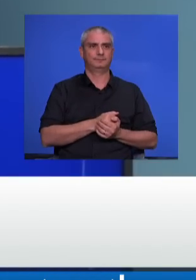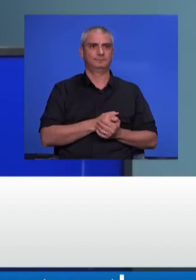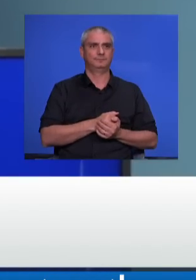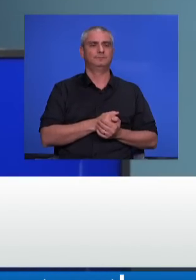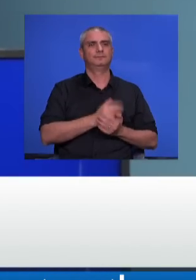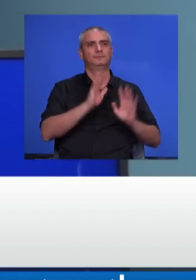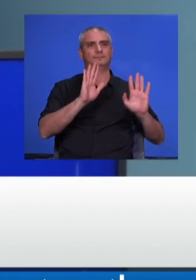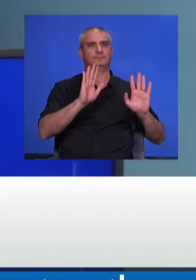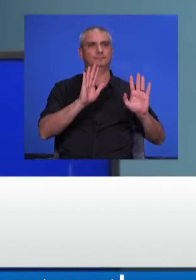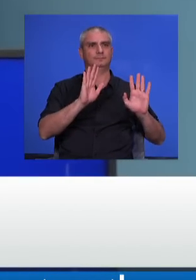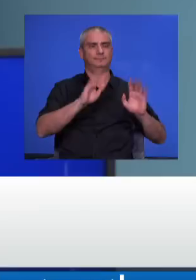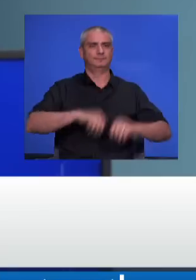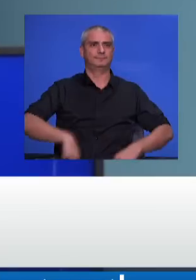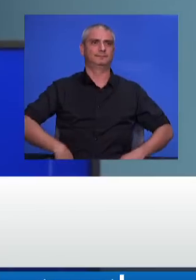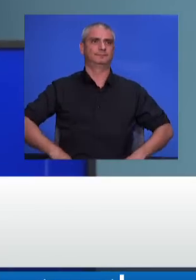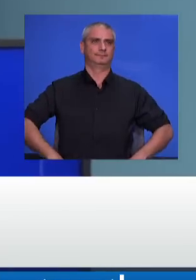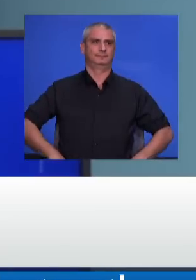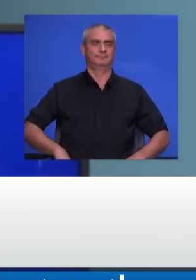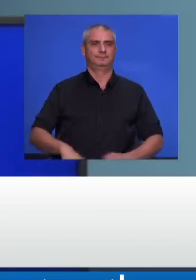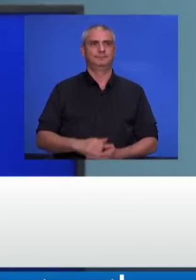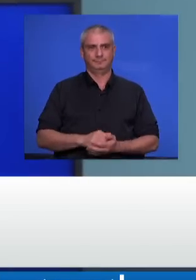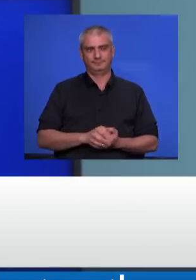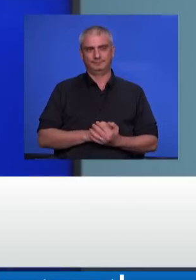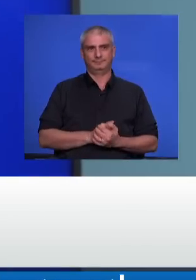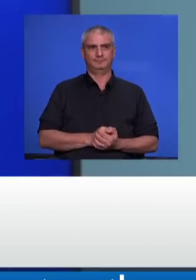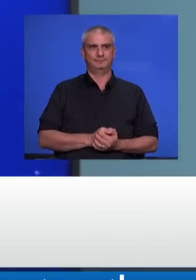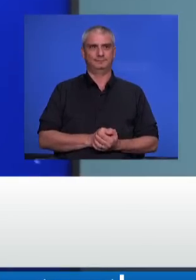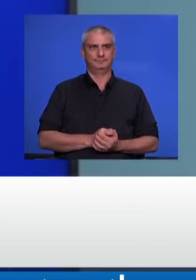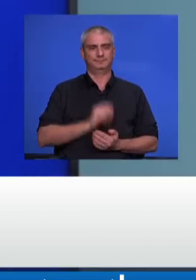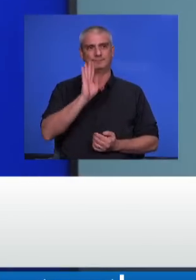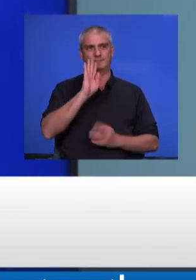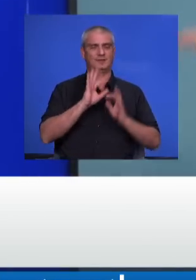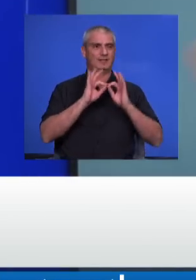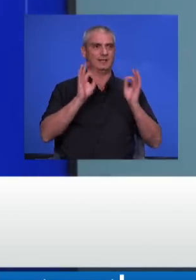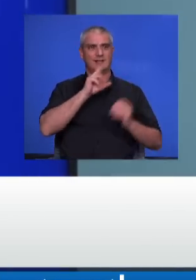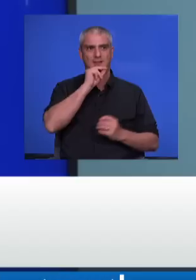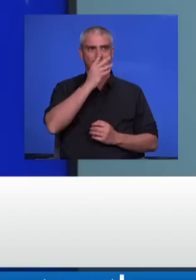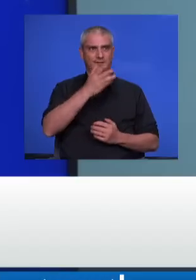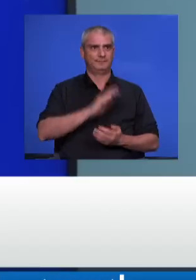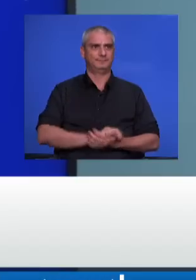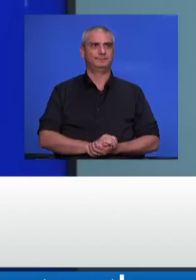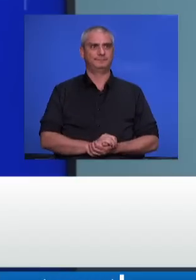אוצר זה אירוע לא פשוט, נגיד. נתניהו יפתח בדבריו.